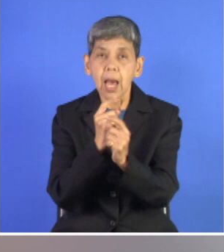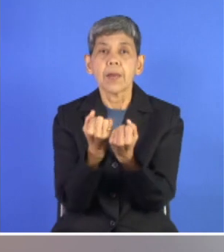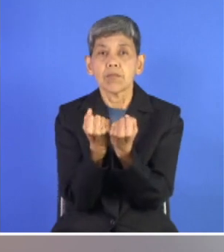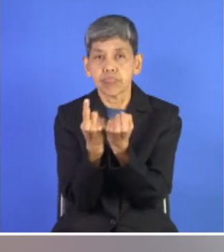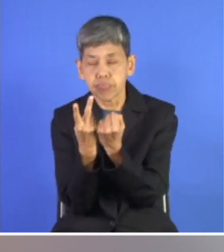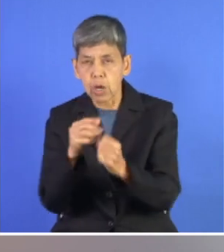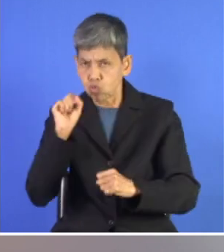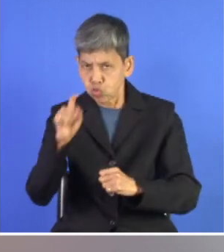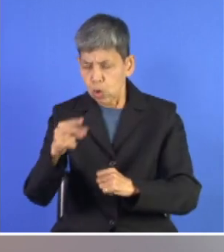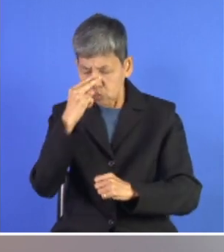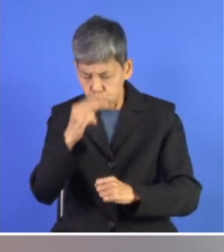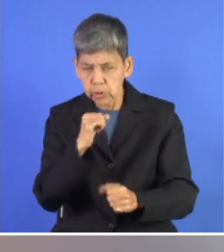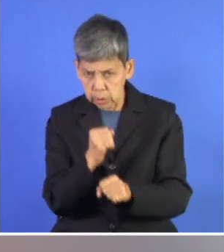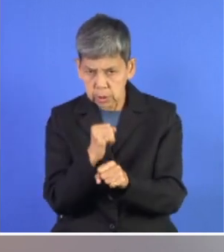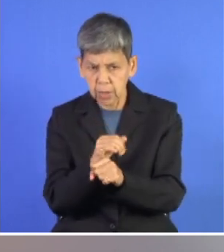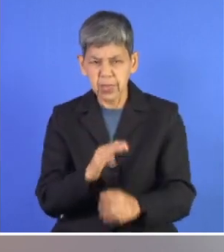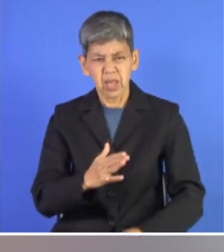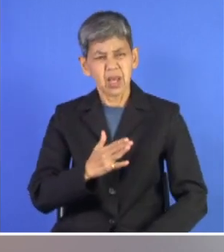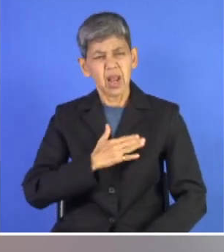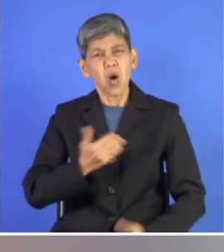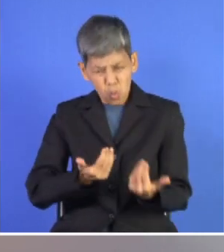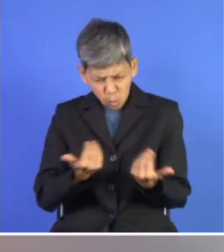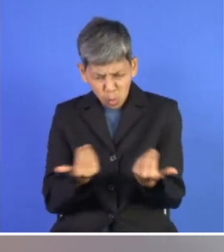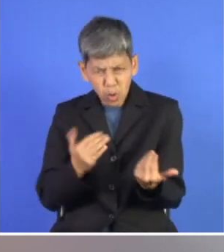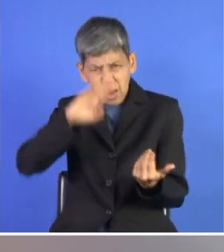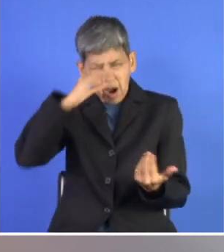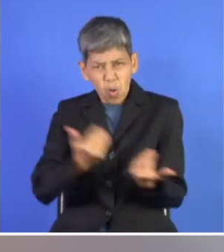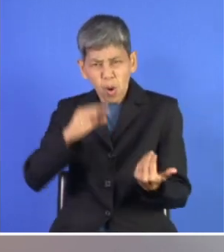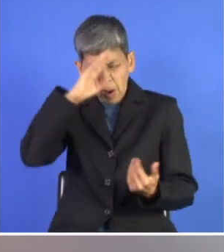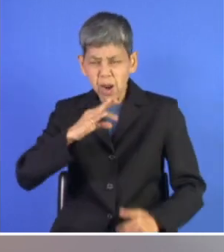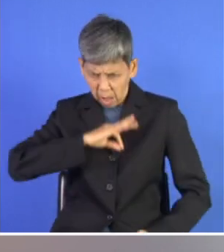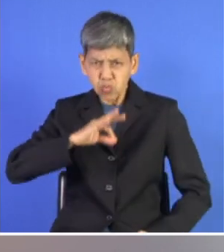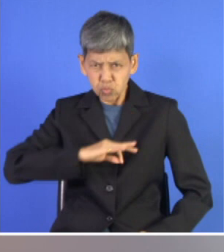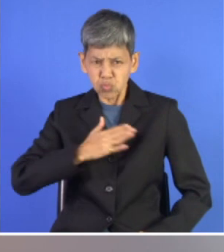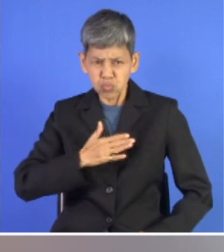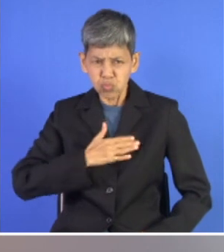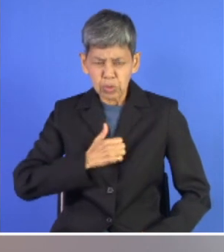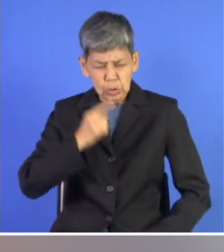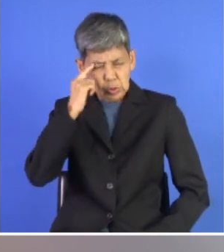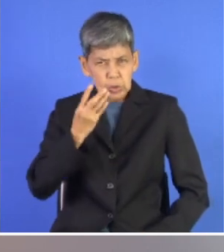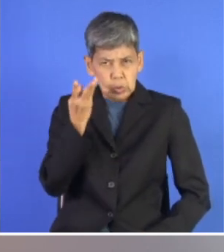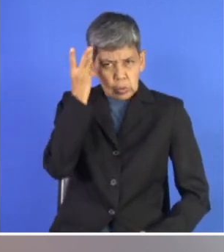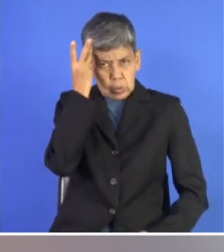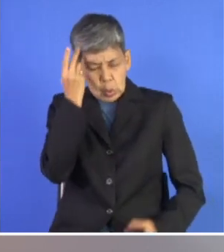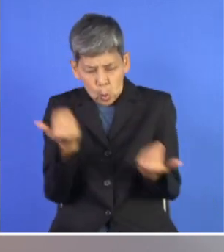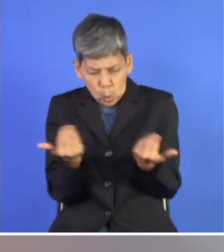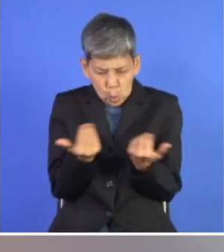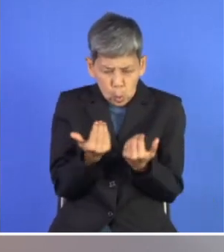ฉุกเฉินแค่ลูกหนูบ่สบายหนูก็รู้สึกว่าใจบ่ดี